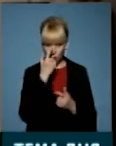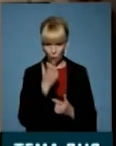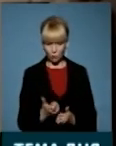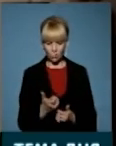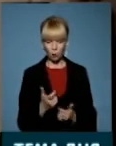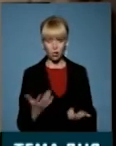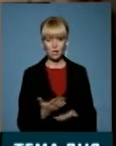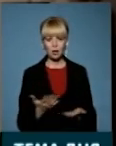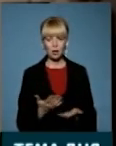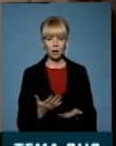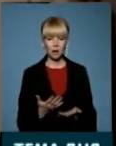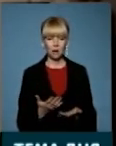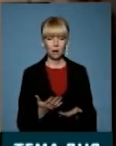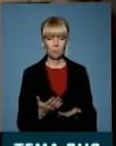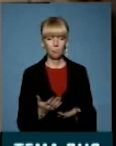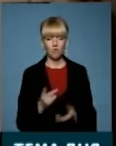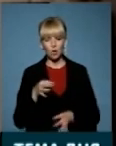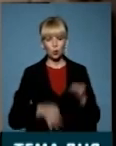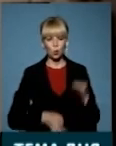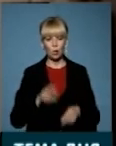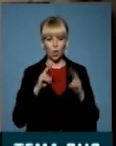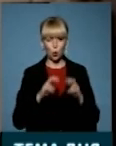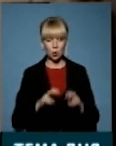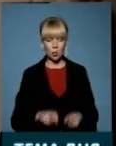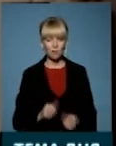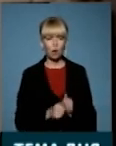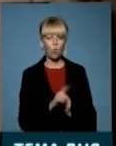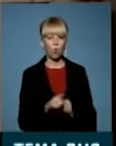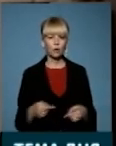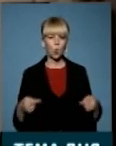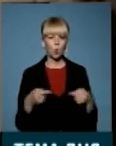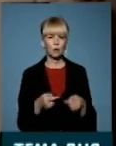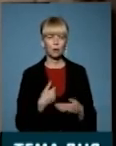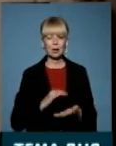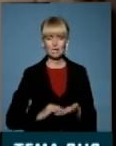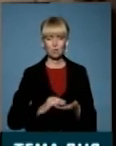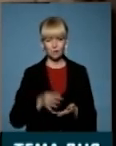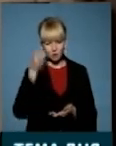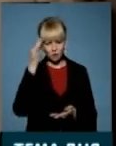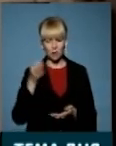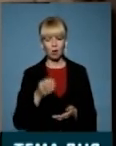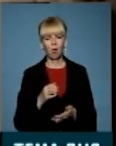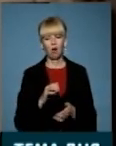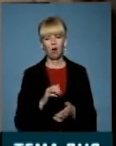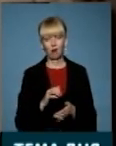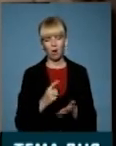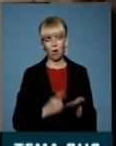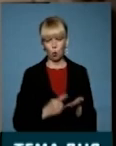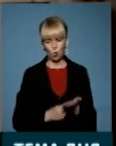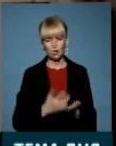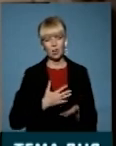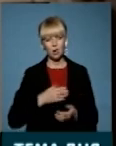які десь в судах розглядаються. По кожному конкретному ми написали чітку, аргументовану, як на нашу